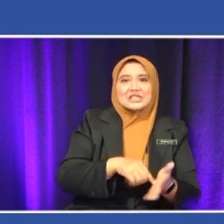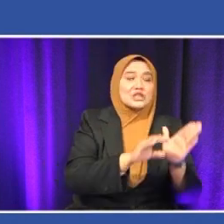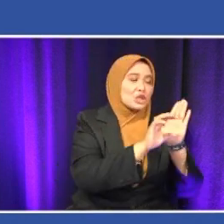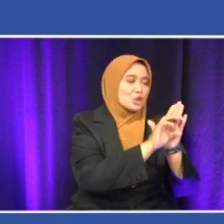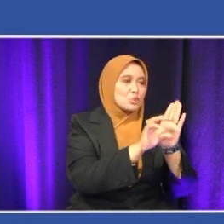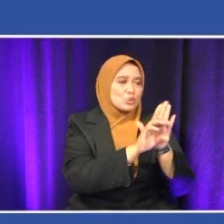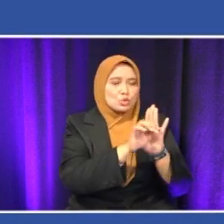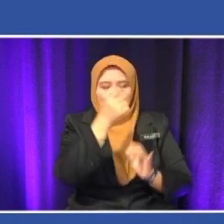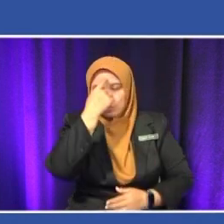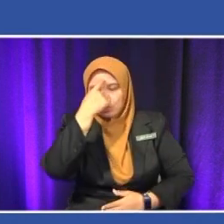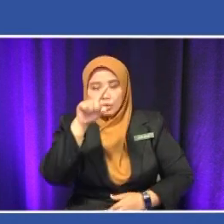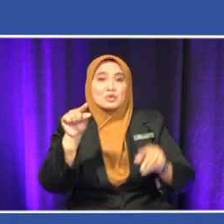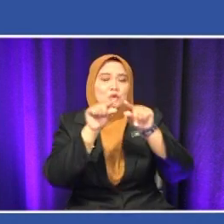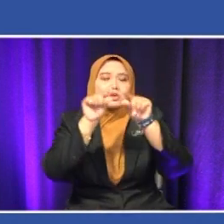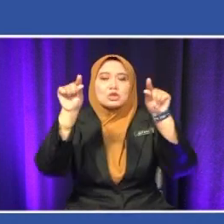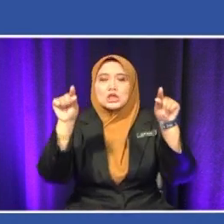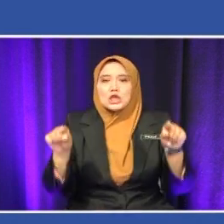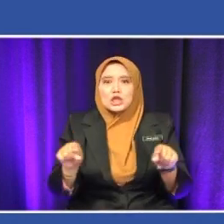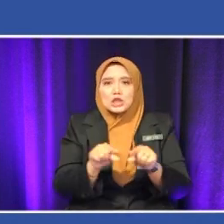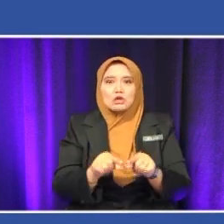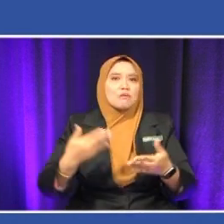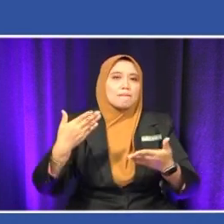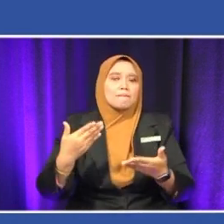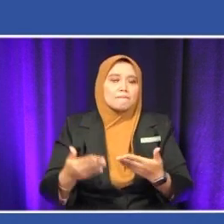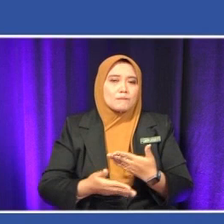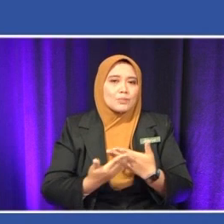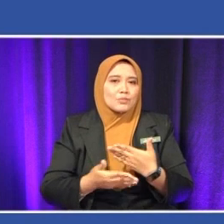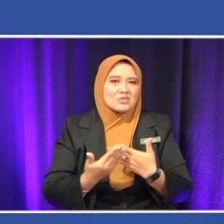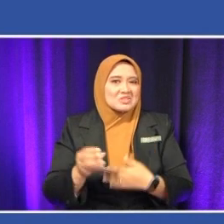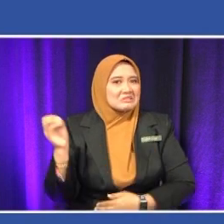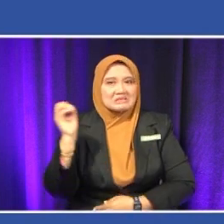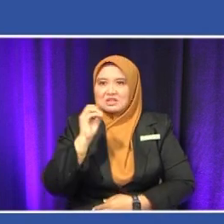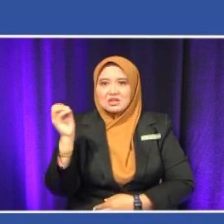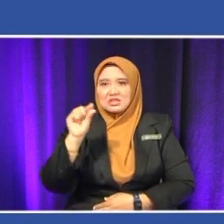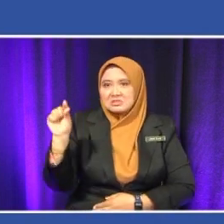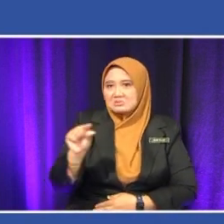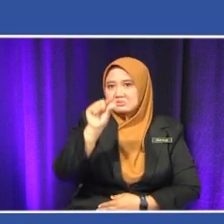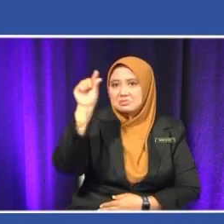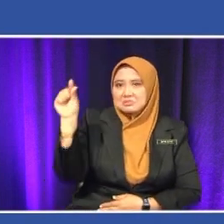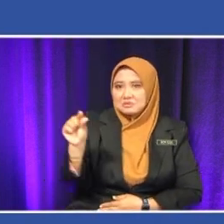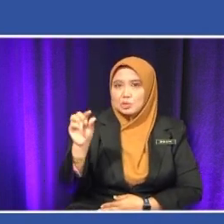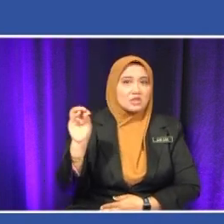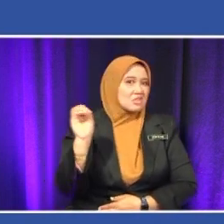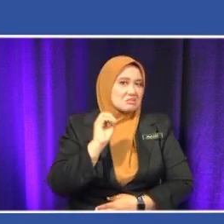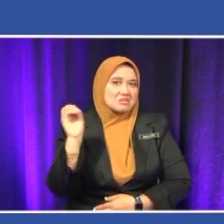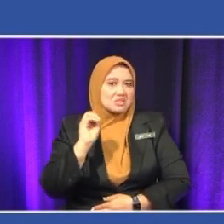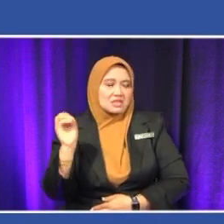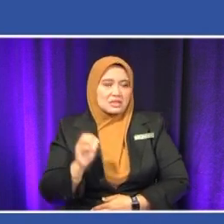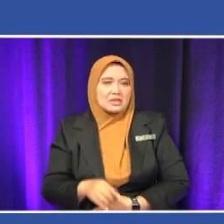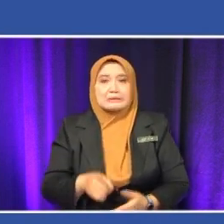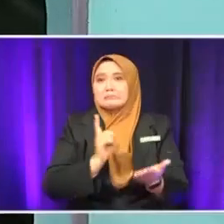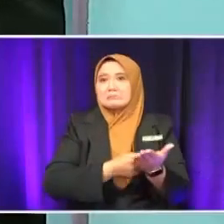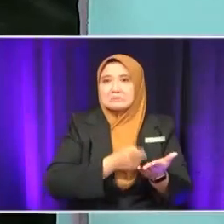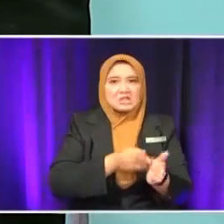contoh untuk graf mudah. Graf mudah tiada gelung dan juga tiada berbilang